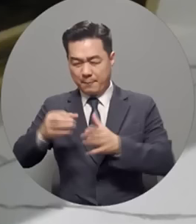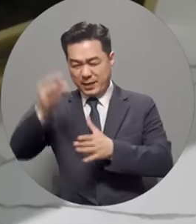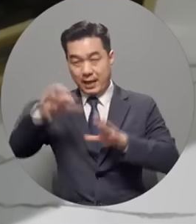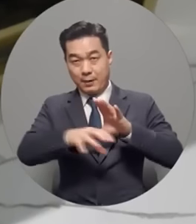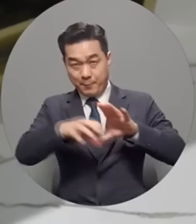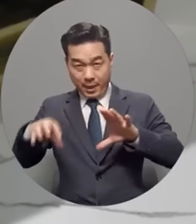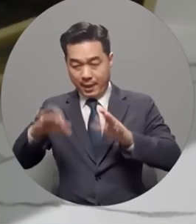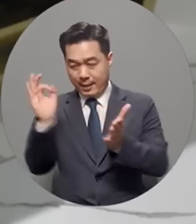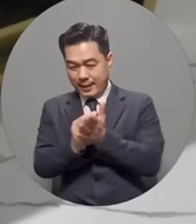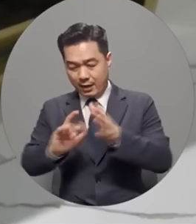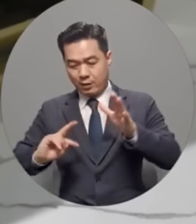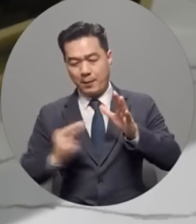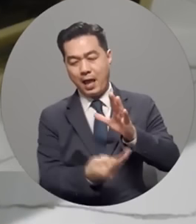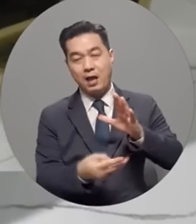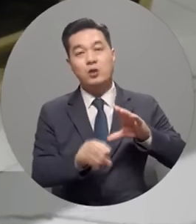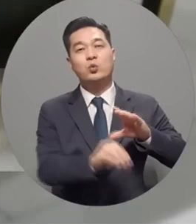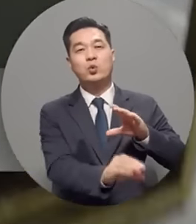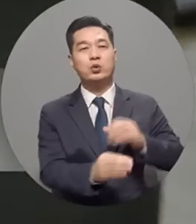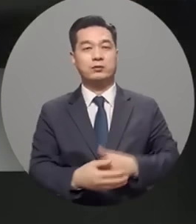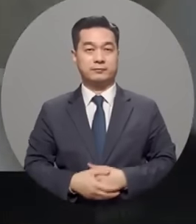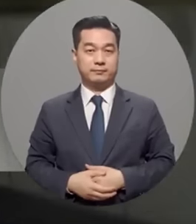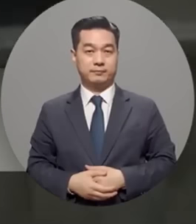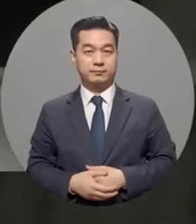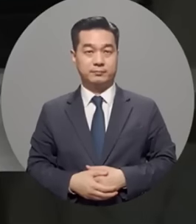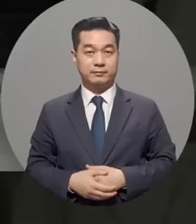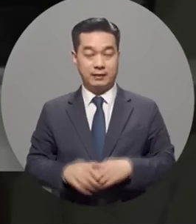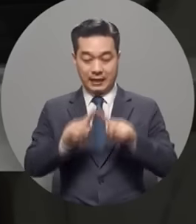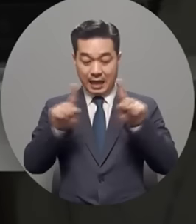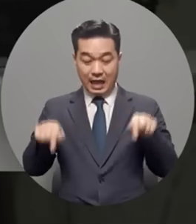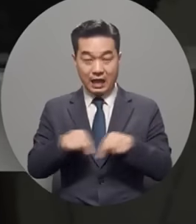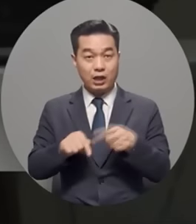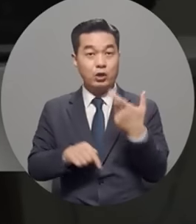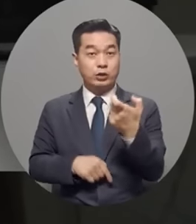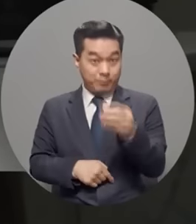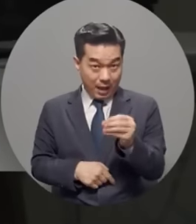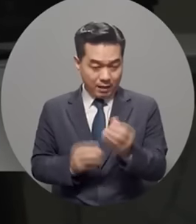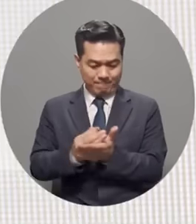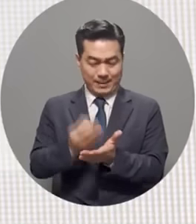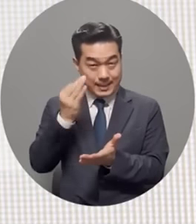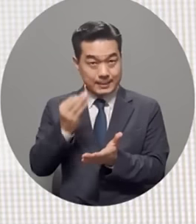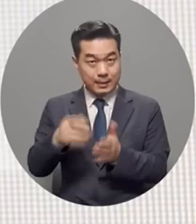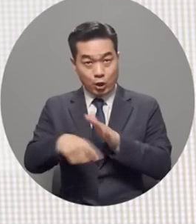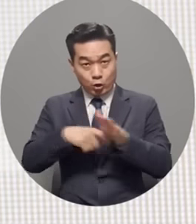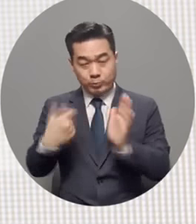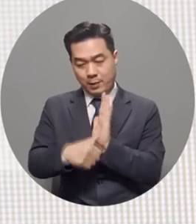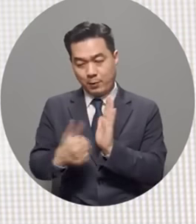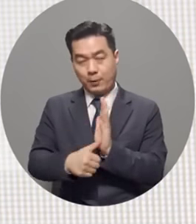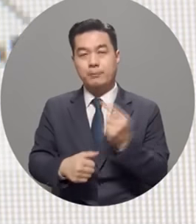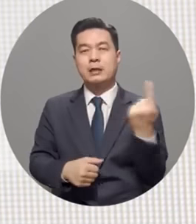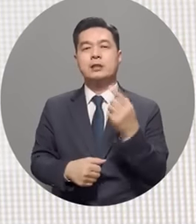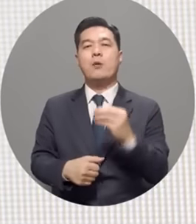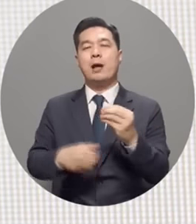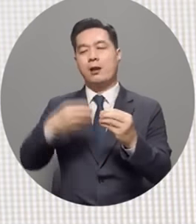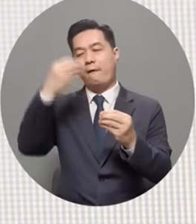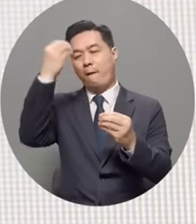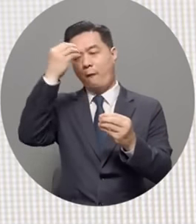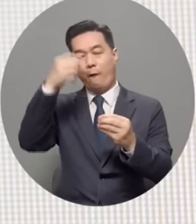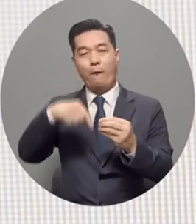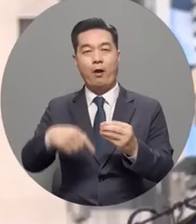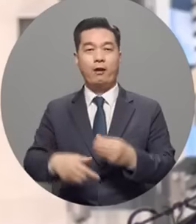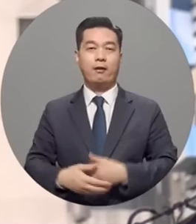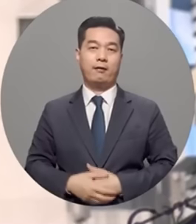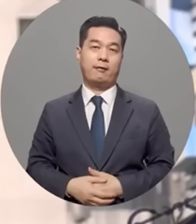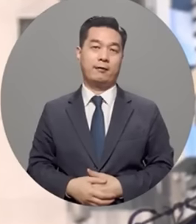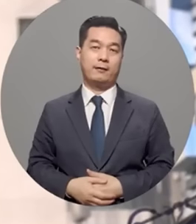교체했습니다 빼내간 그래픽 카드는 개당 60만 원짜리 이렇게 훔친 부품이 천만 원 원치 달하는 걸로